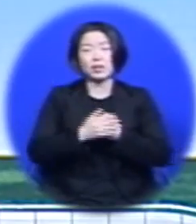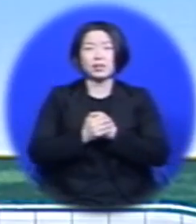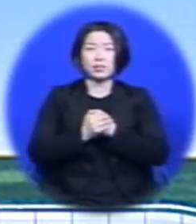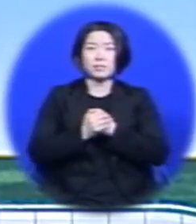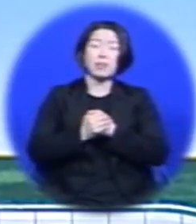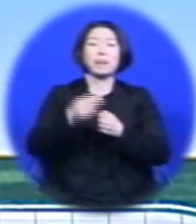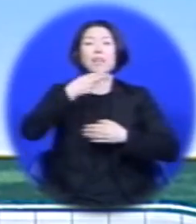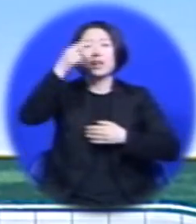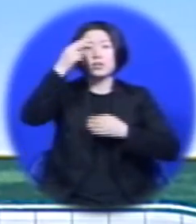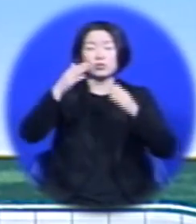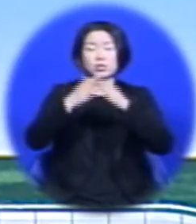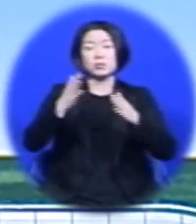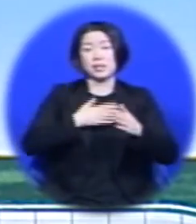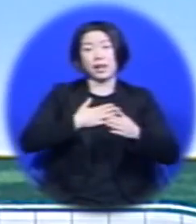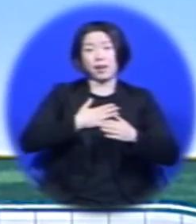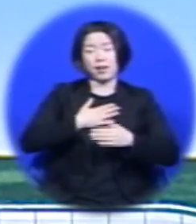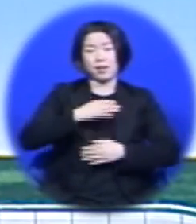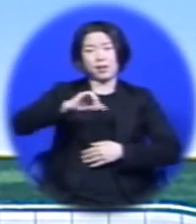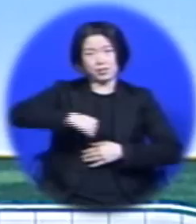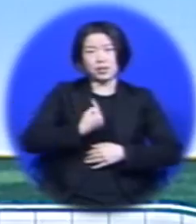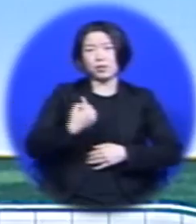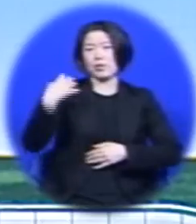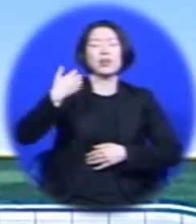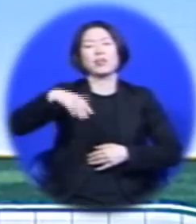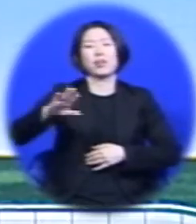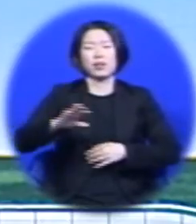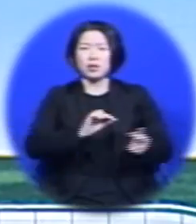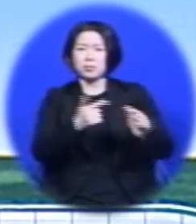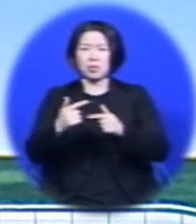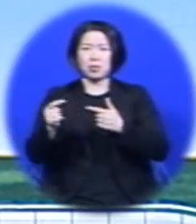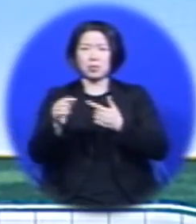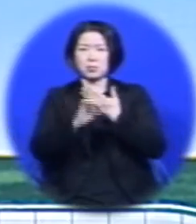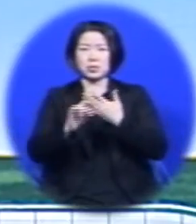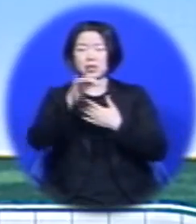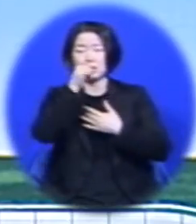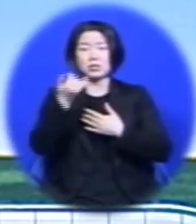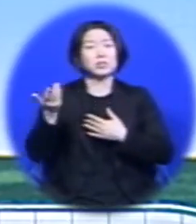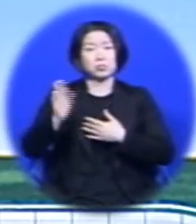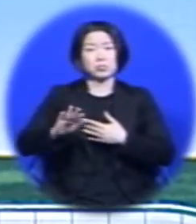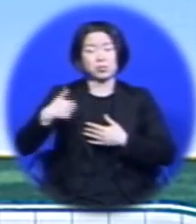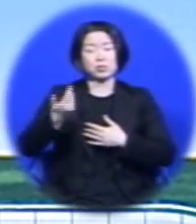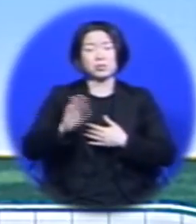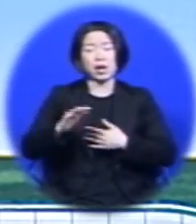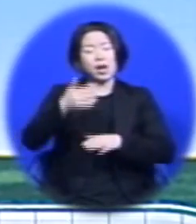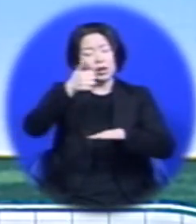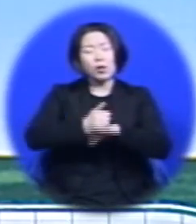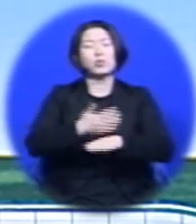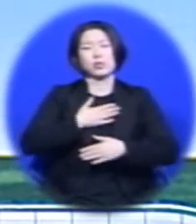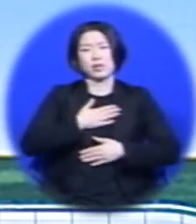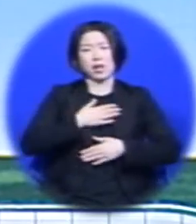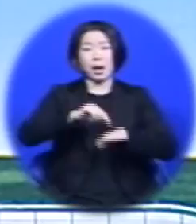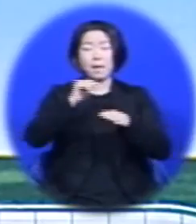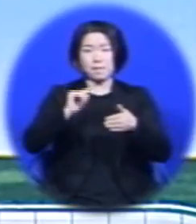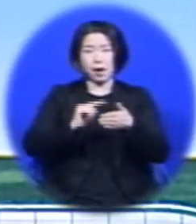술집에는 내가 가는 겁니다 뭐 여러 핑계를 될건 있겠지만 그래도 결국은 내가 가는 거예요 여러분